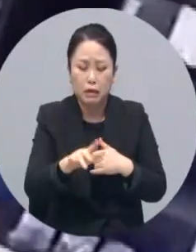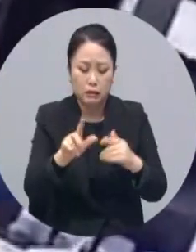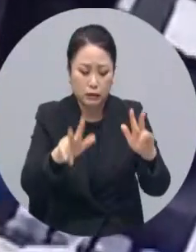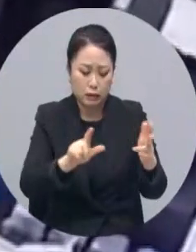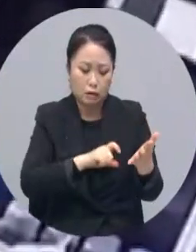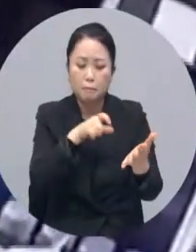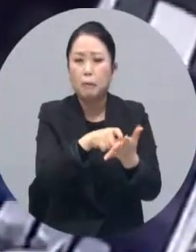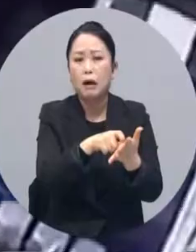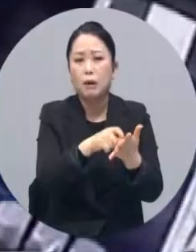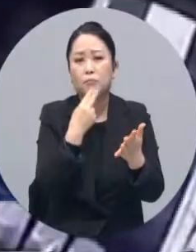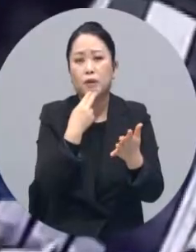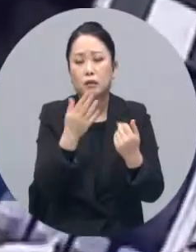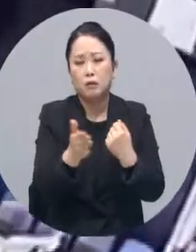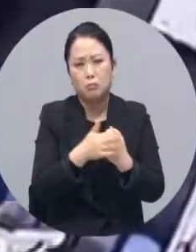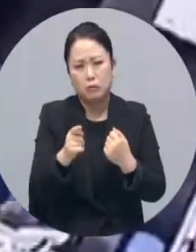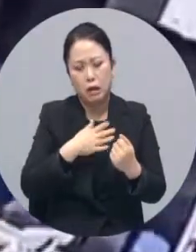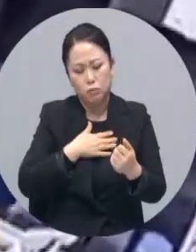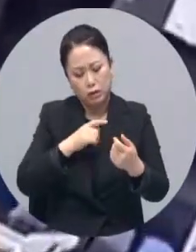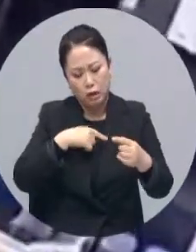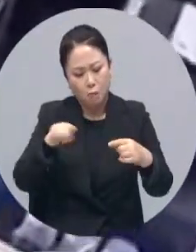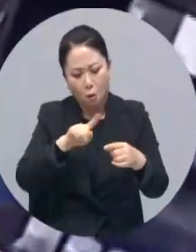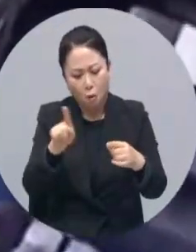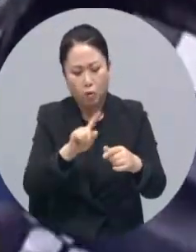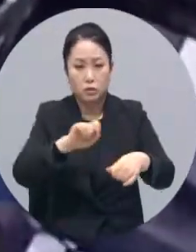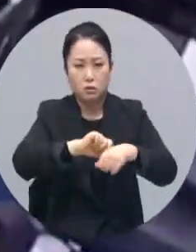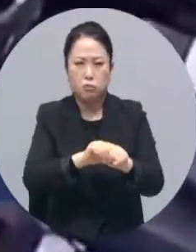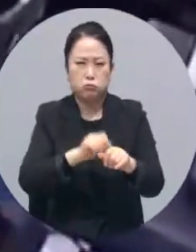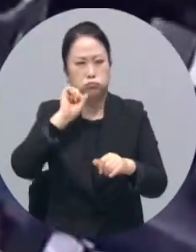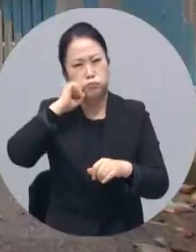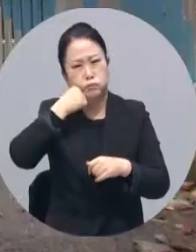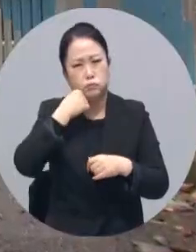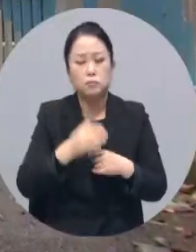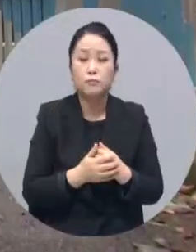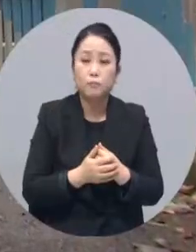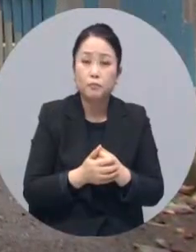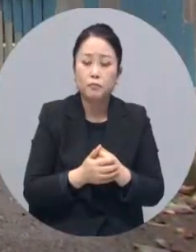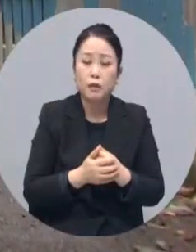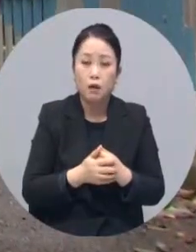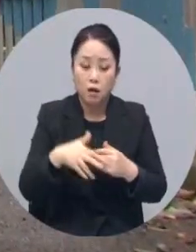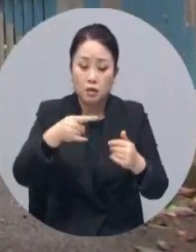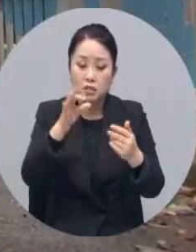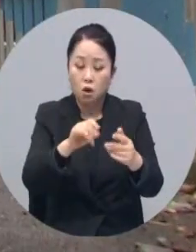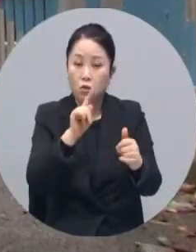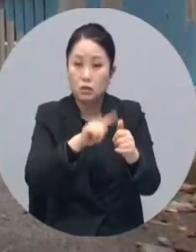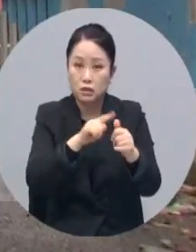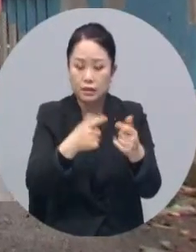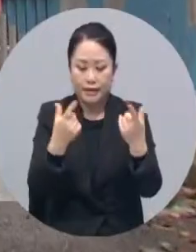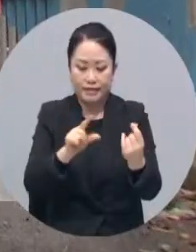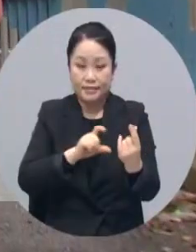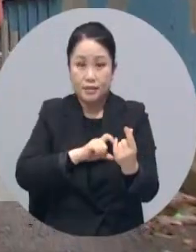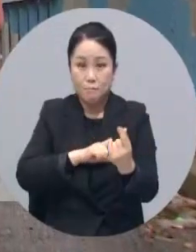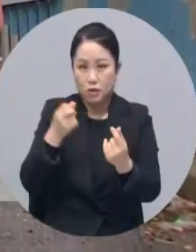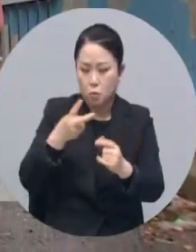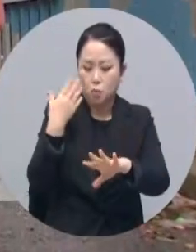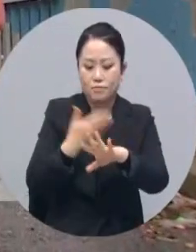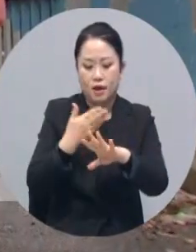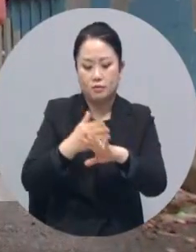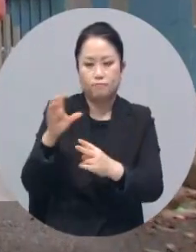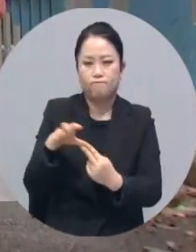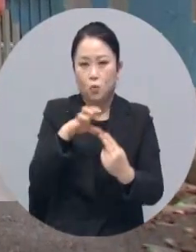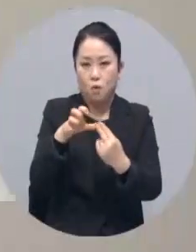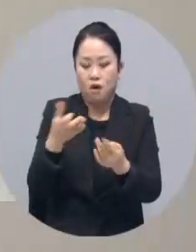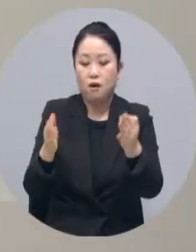아니라서 저희가 행정 처분이 조금 어려울 것 같습니다. 정 씨는 같은 이름의 또 다른 요양원 설립을